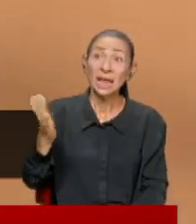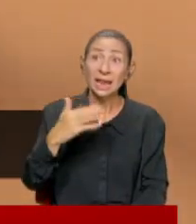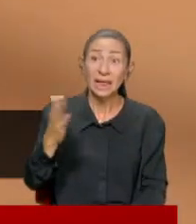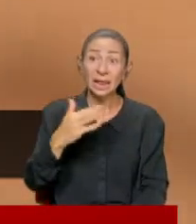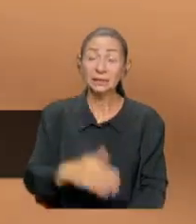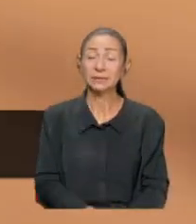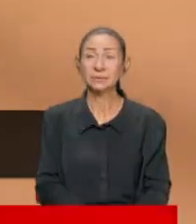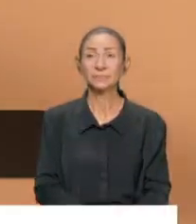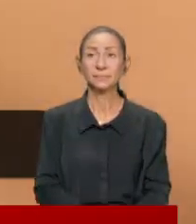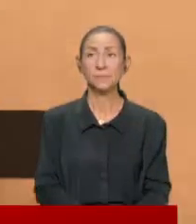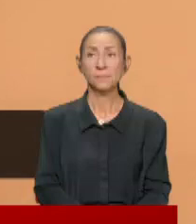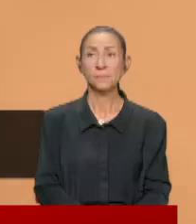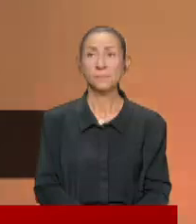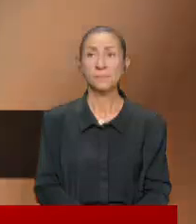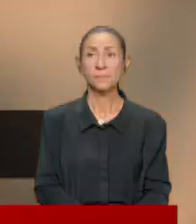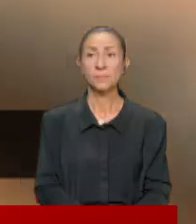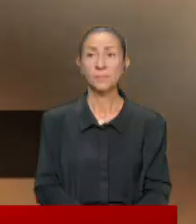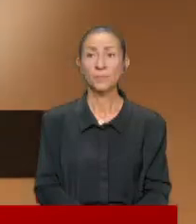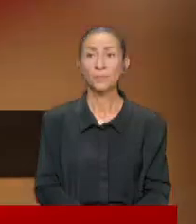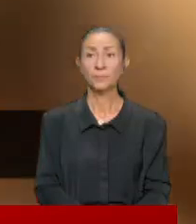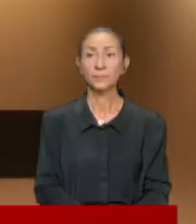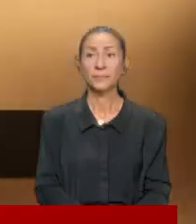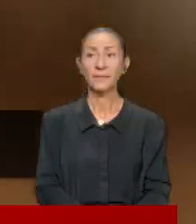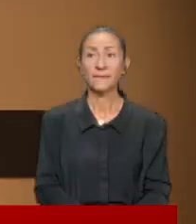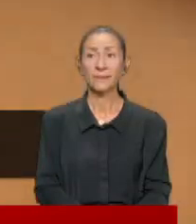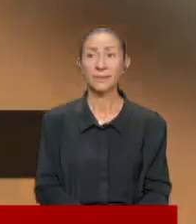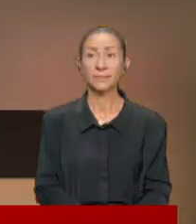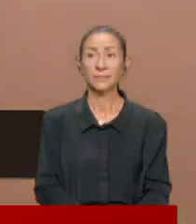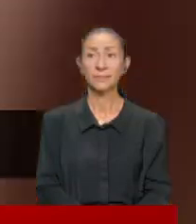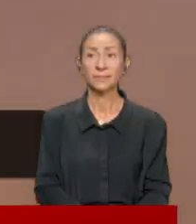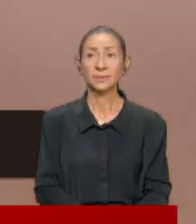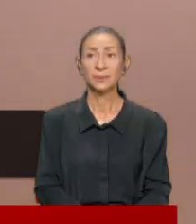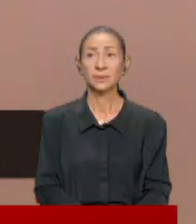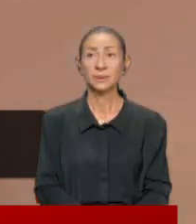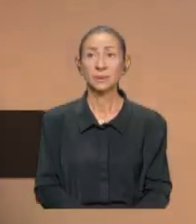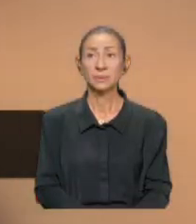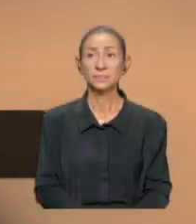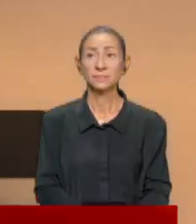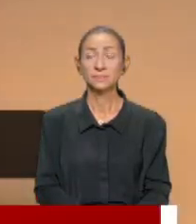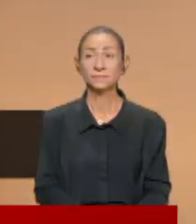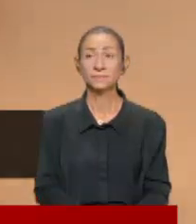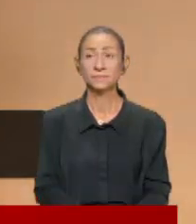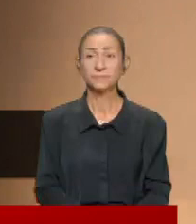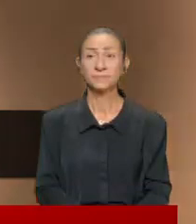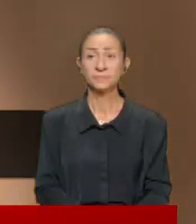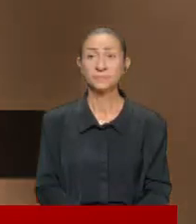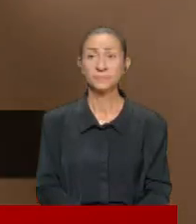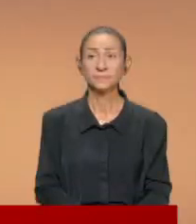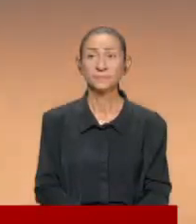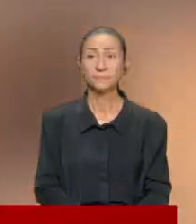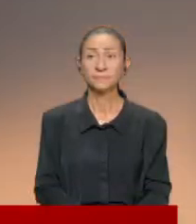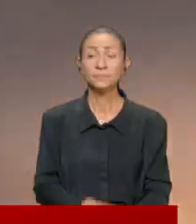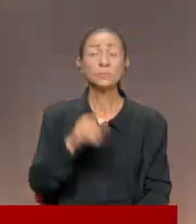gel. Gel. Gel yavrum gel. Aç şurayı baba. Aç şurayı da kediler falan var. Tamam, onlar çıkar oğlum. Geç tarafa, geç,